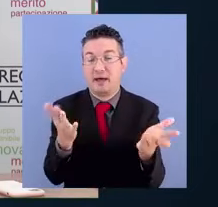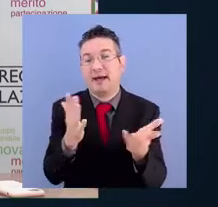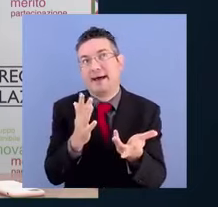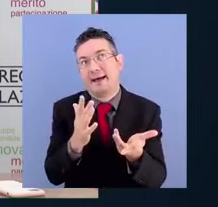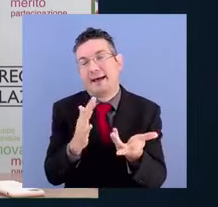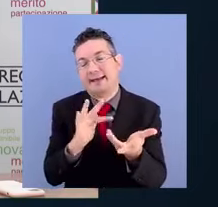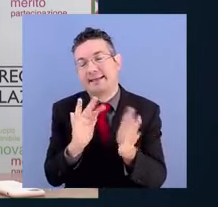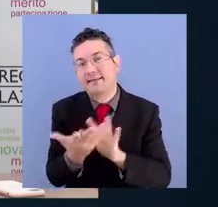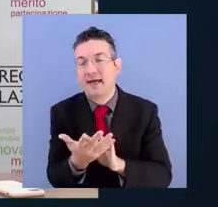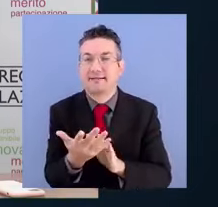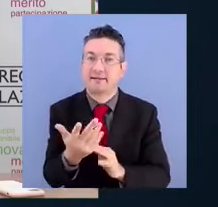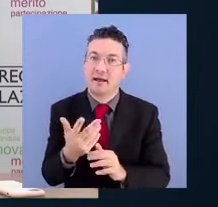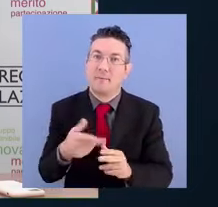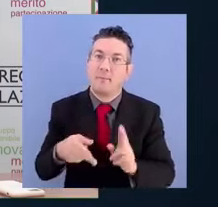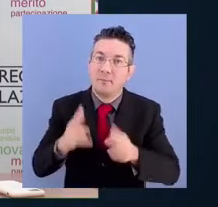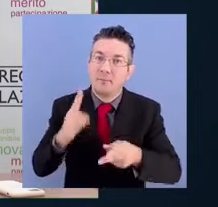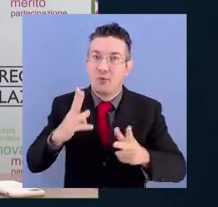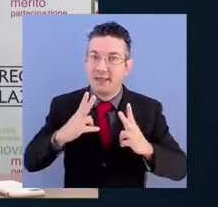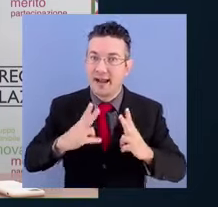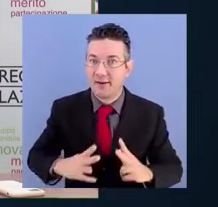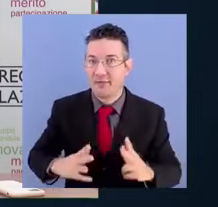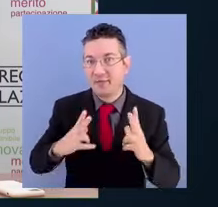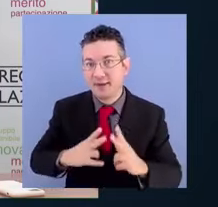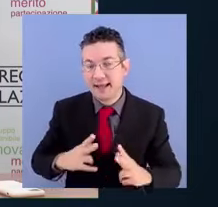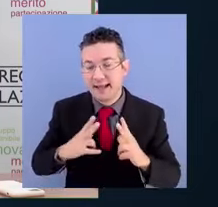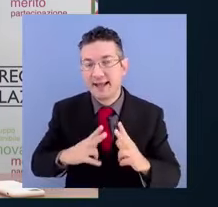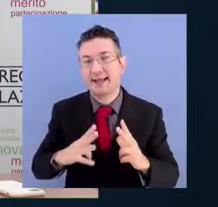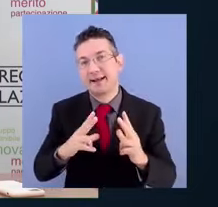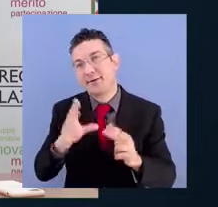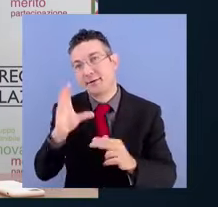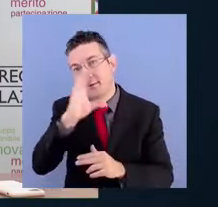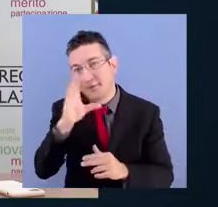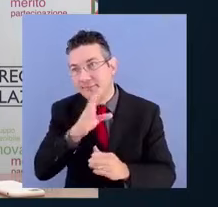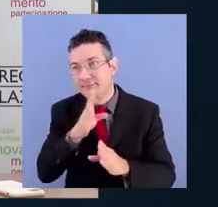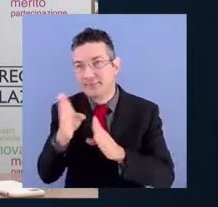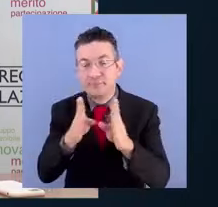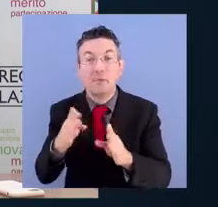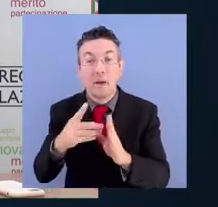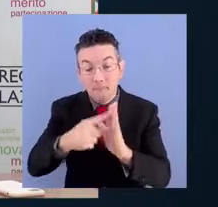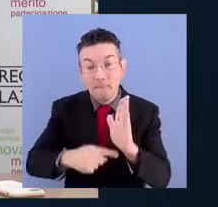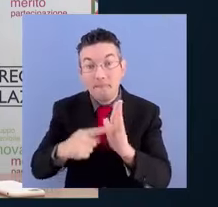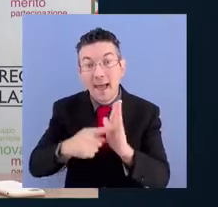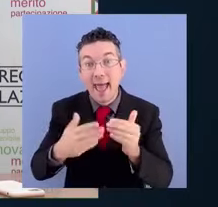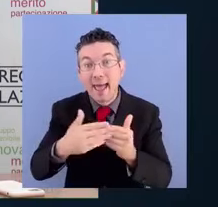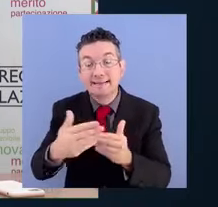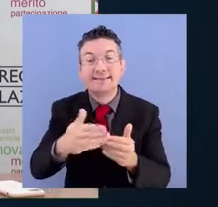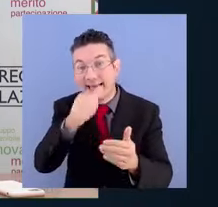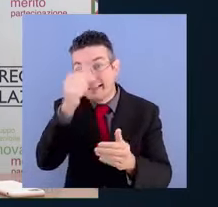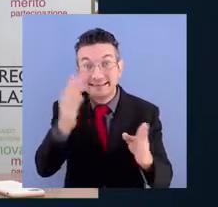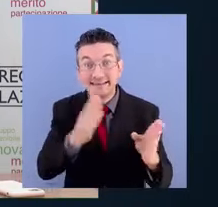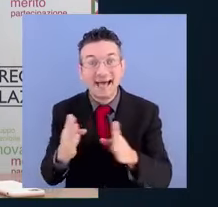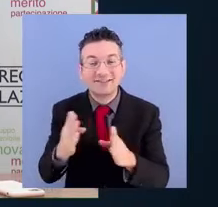altre regioni ea utilizzare questa questi mesi questa stagione per scoprire le bellezze